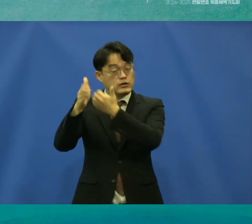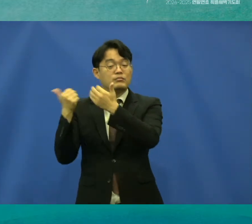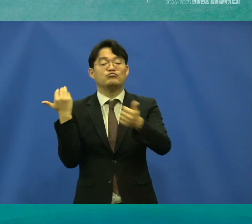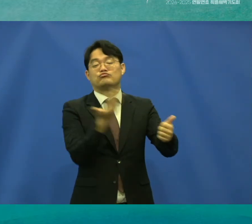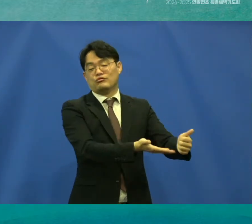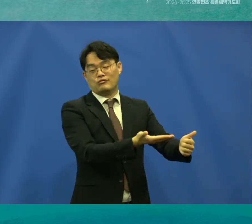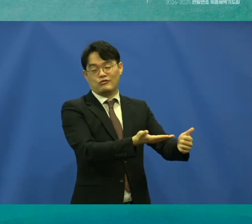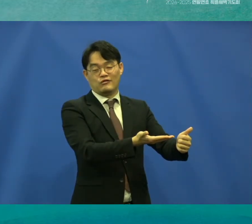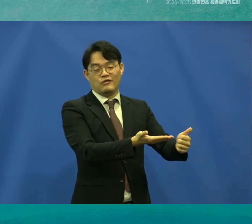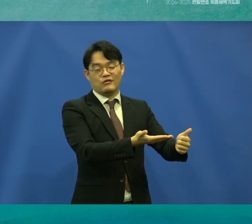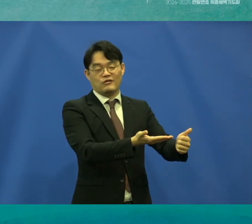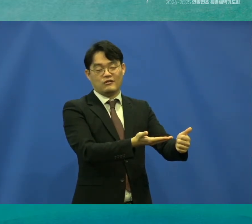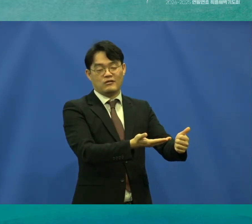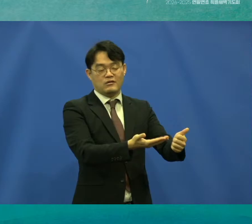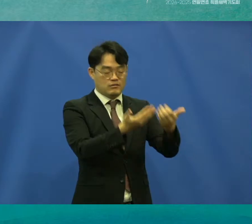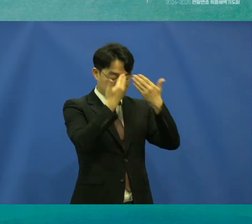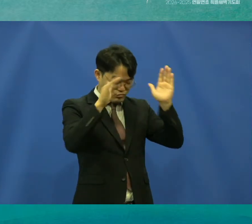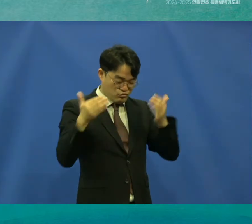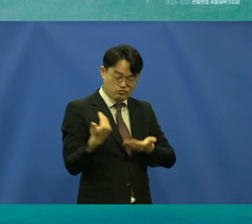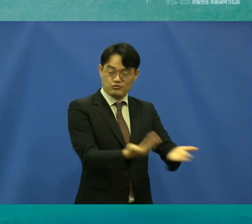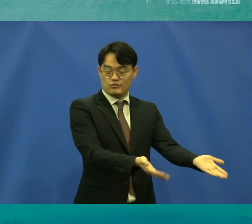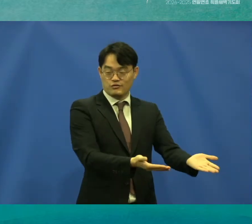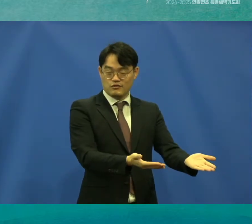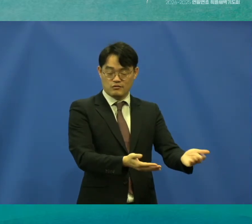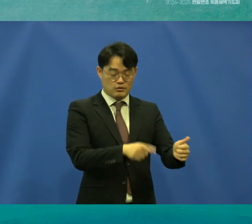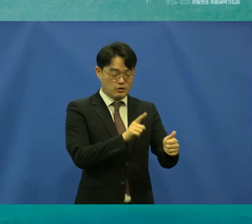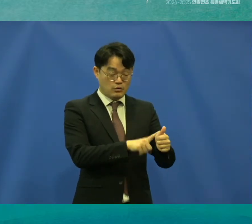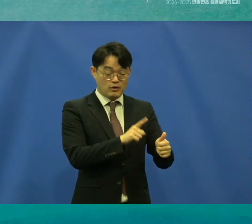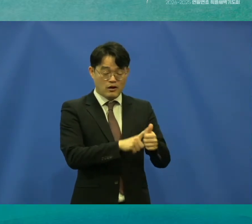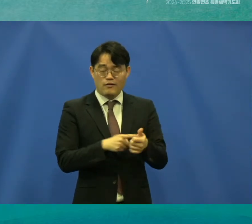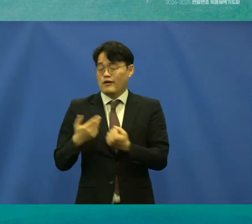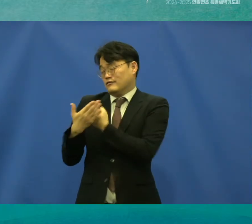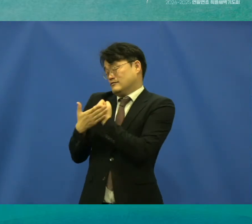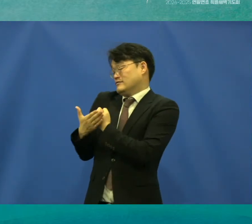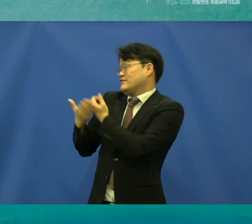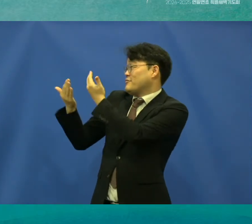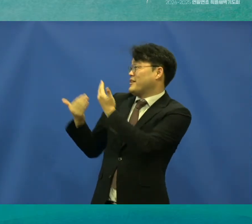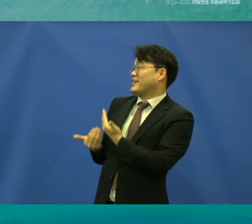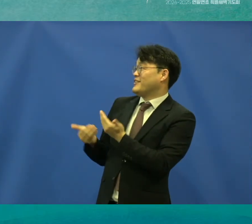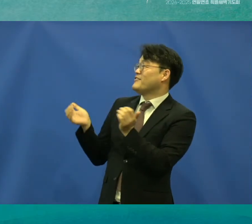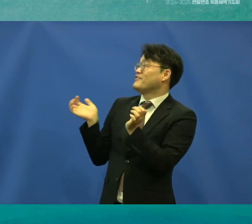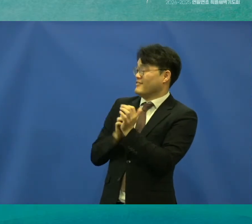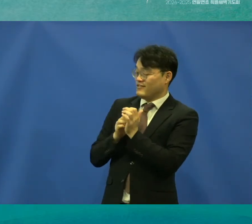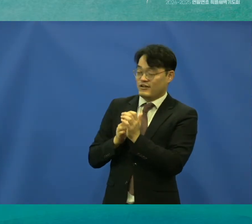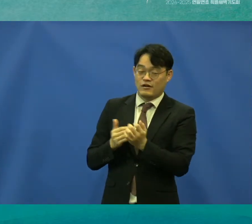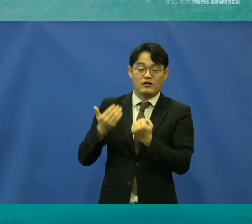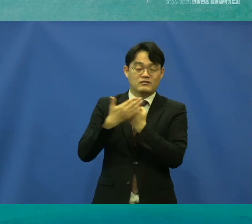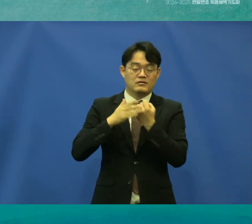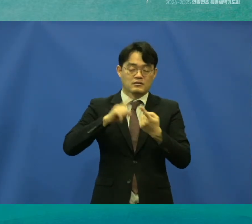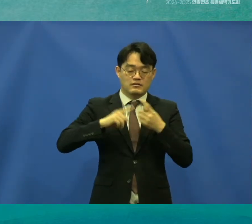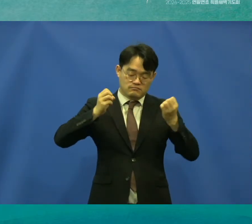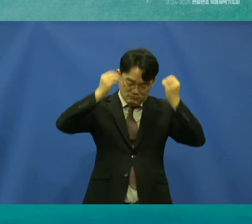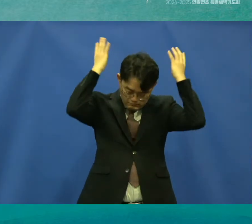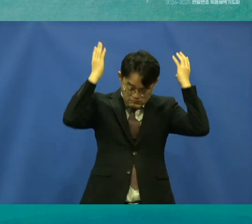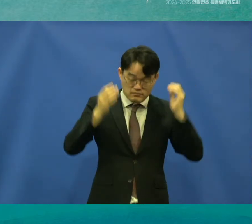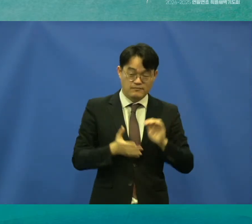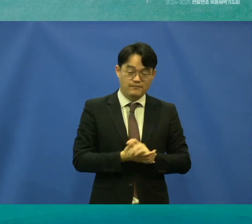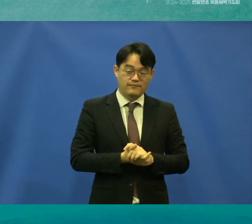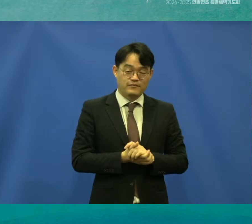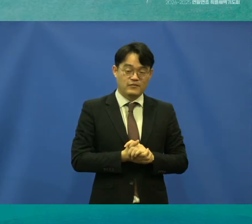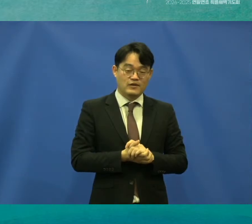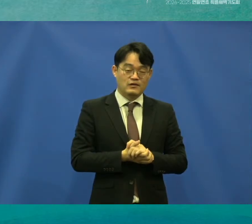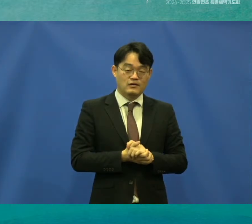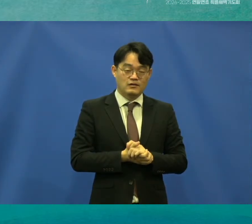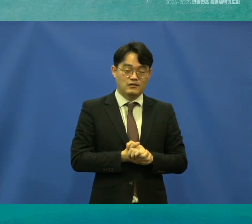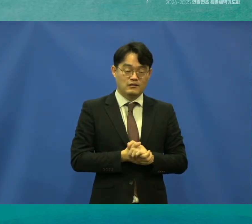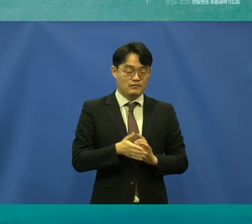요나는 지금 은혜 아래 있는 거예요. 근데 은혜를 모르는 거예요. 내가 지금 누리고 있는 이 박넝쿨이 하나님으로부터 온 거예요. 자기가 수고한 게 하나도